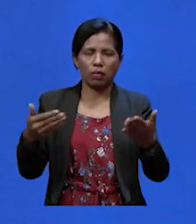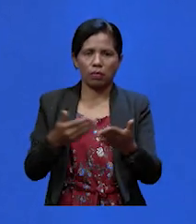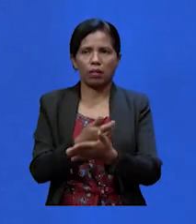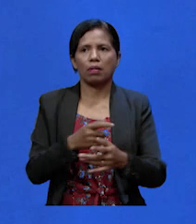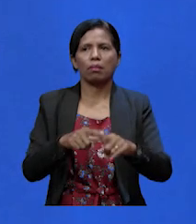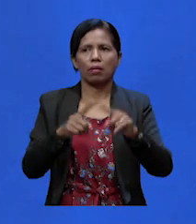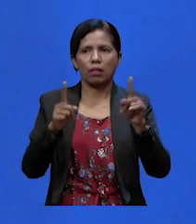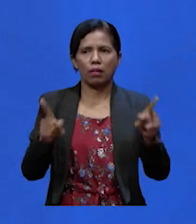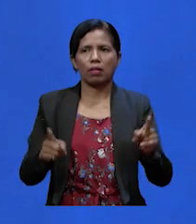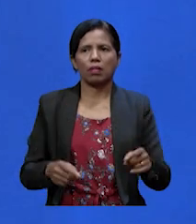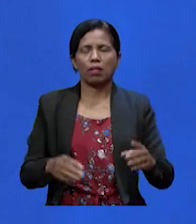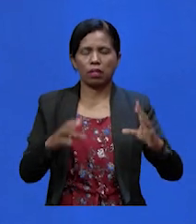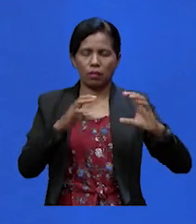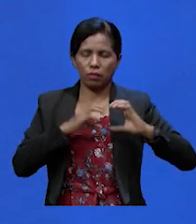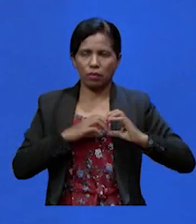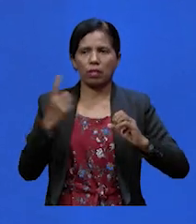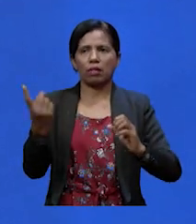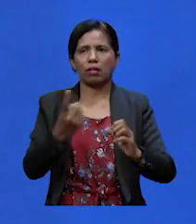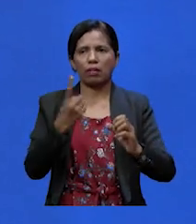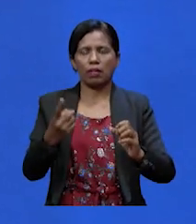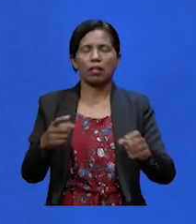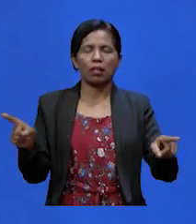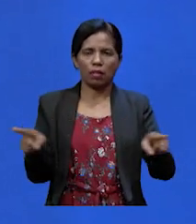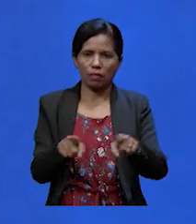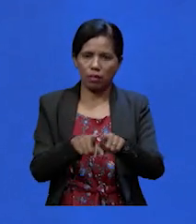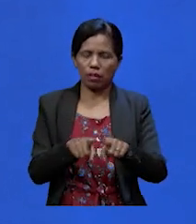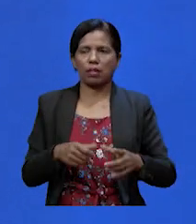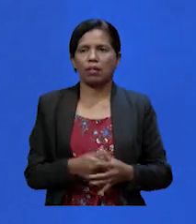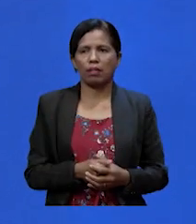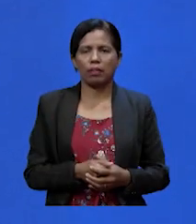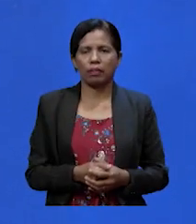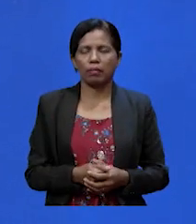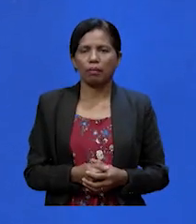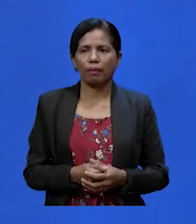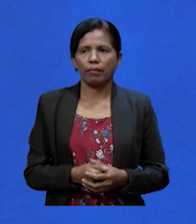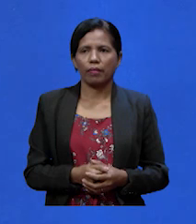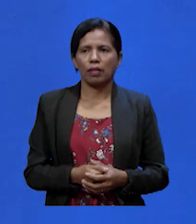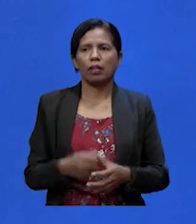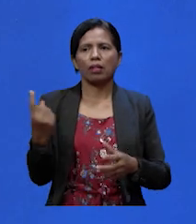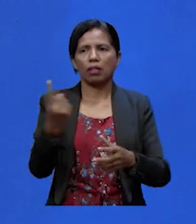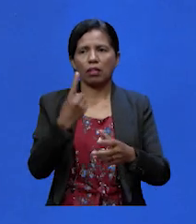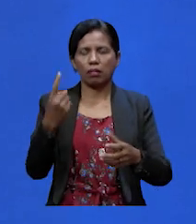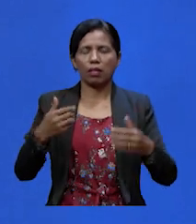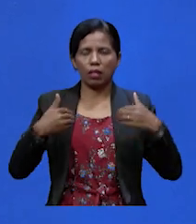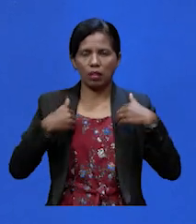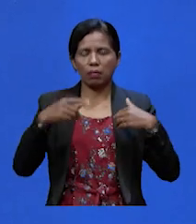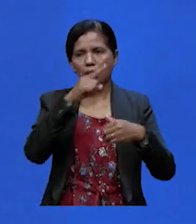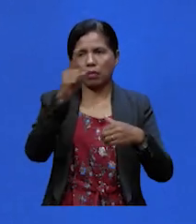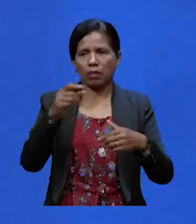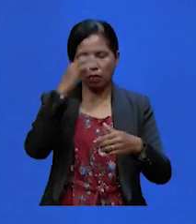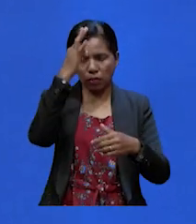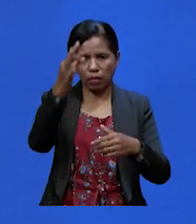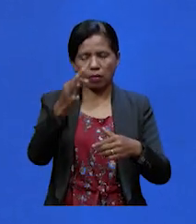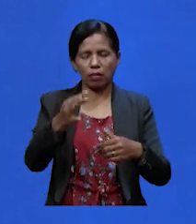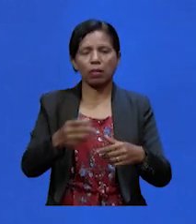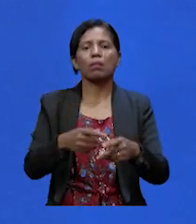mabe iya fua na fatin la sente siguro iya fatin na fatin yang perguntas aban berua atu bahin